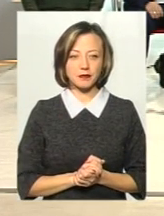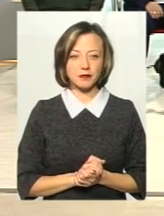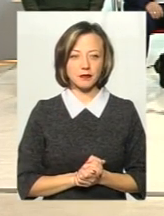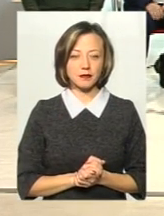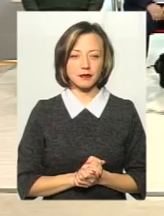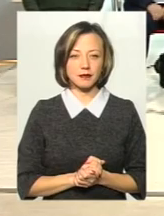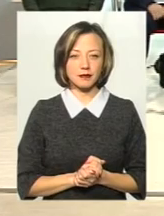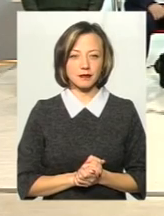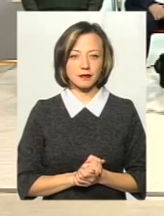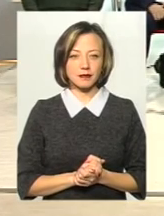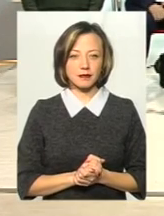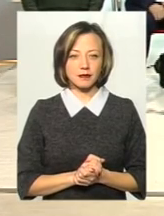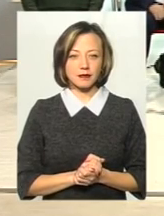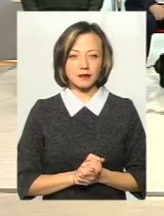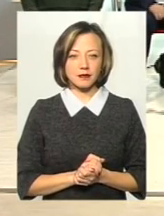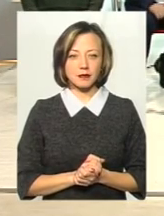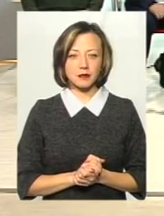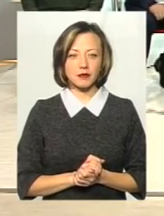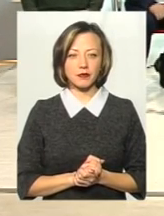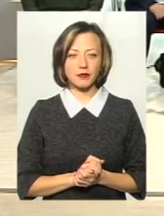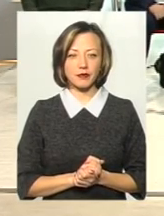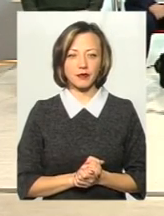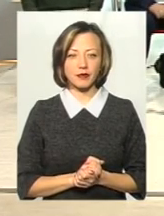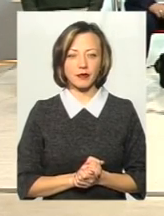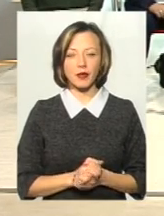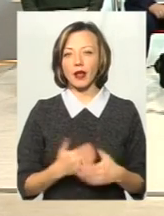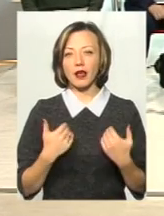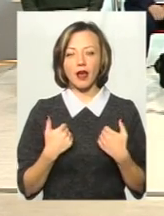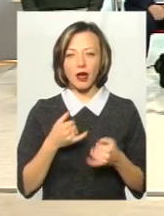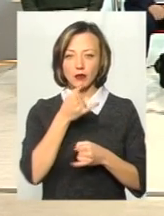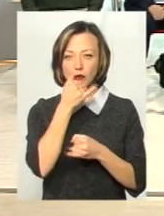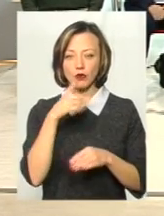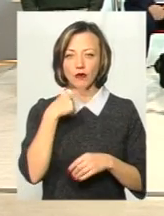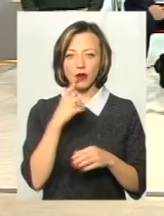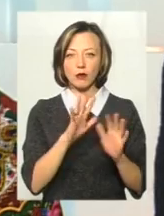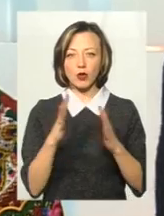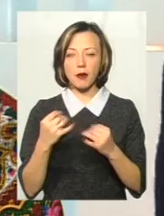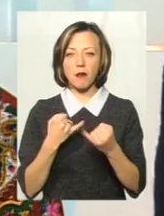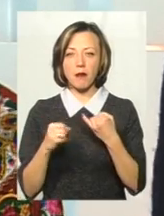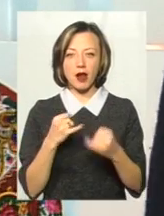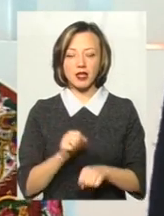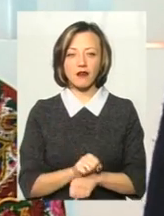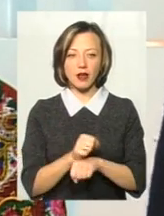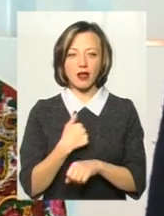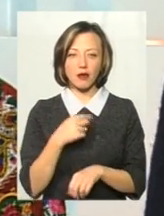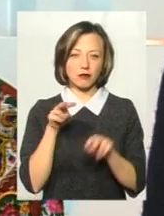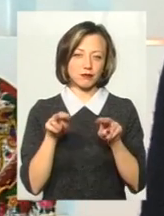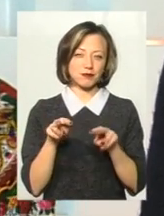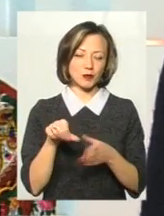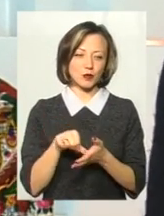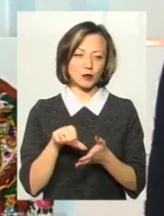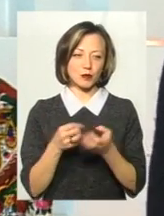Пане Степан? Ну, я не можу говорити про події помаранчевої революції, тому що був її пасивним таким